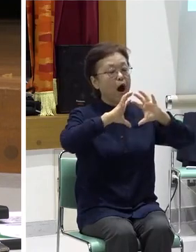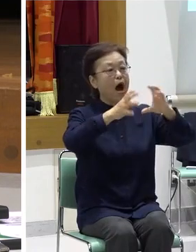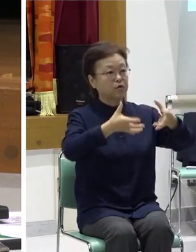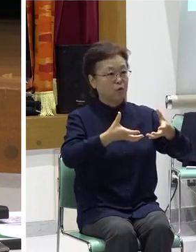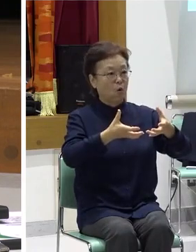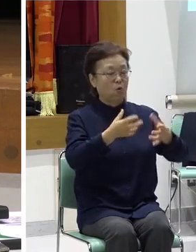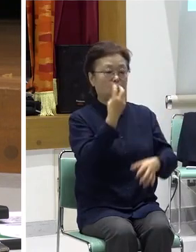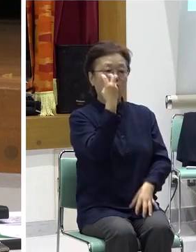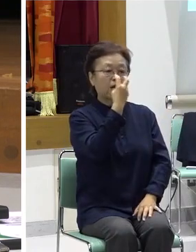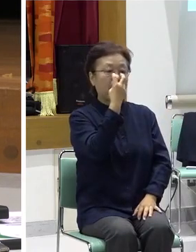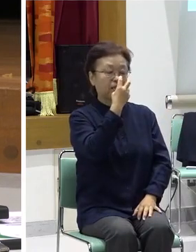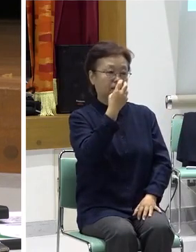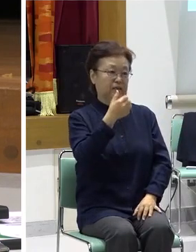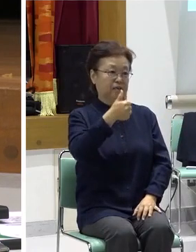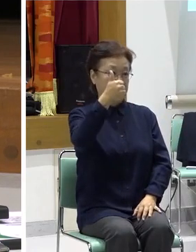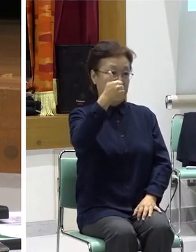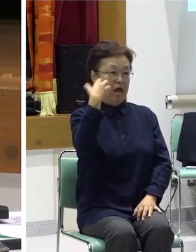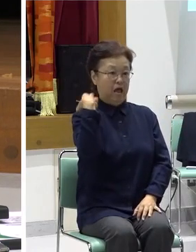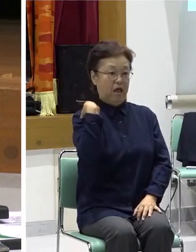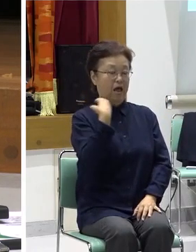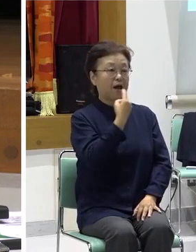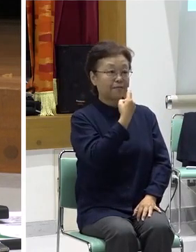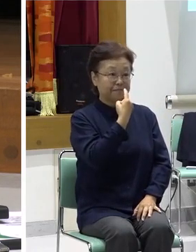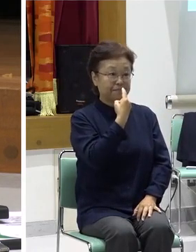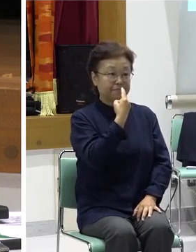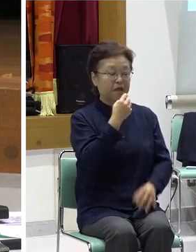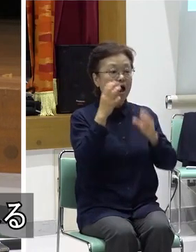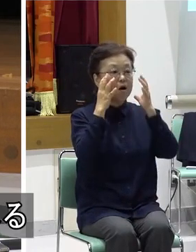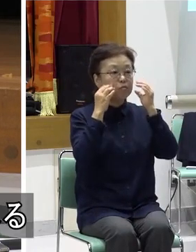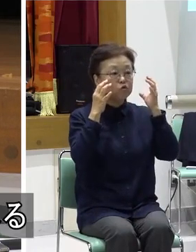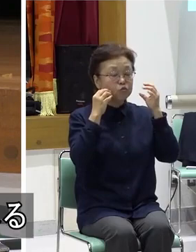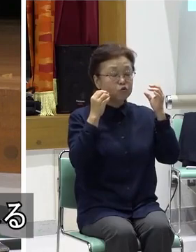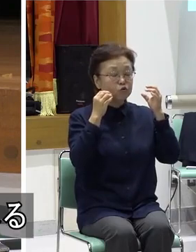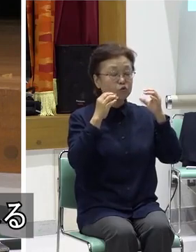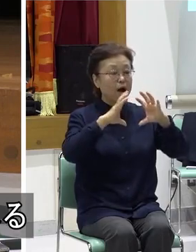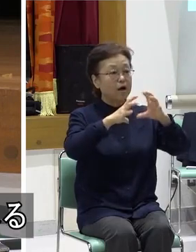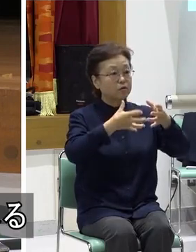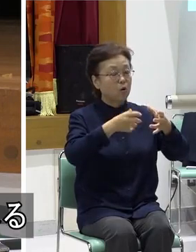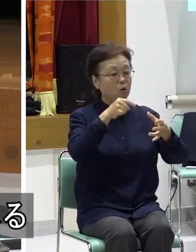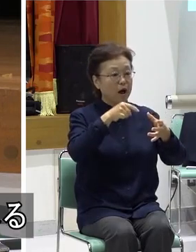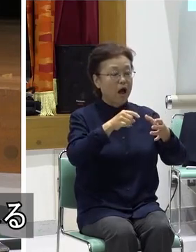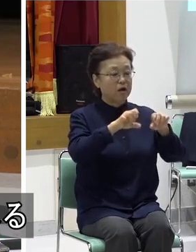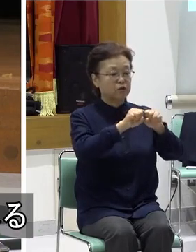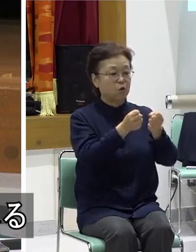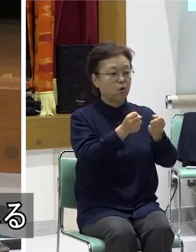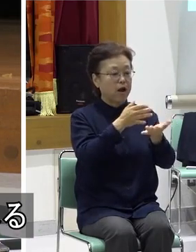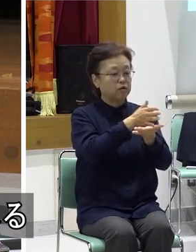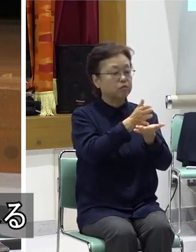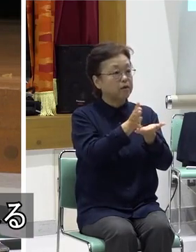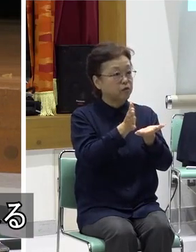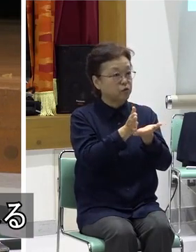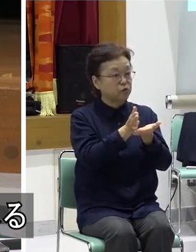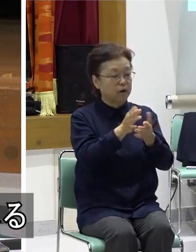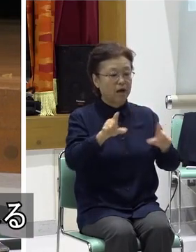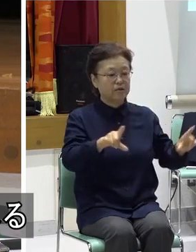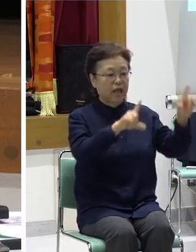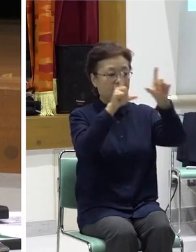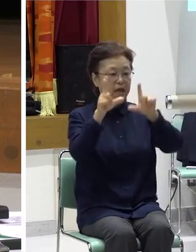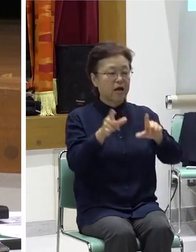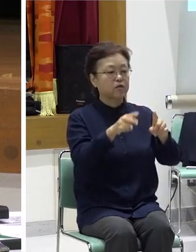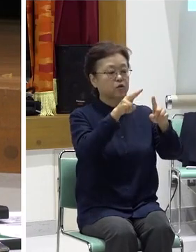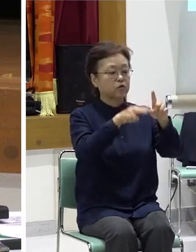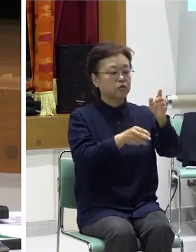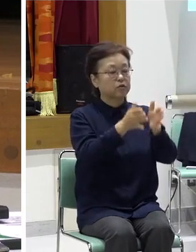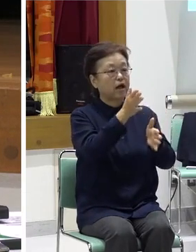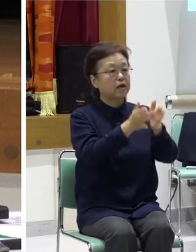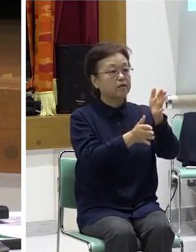しております。で、ぷくぷくワールドっていうのは、障害の種別というと生活介護って言われる、